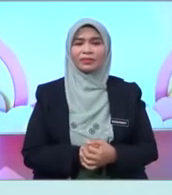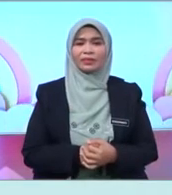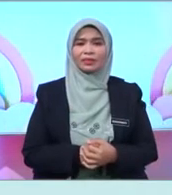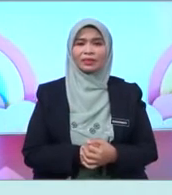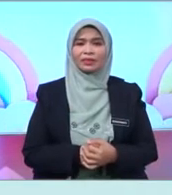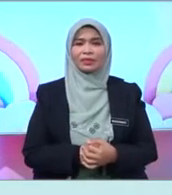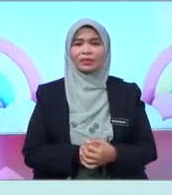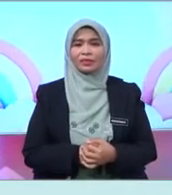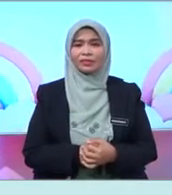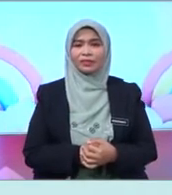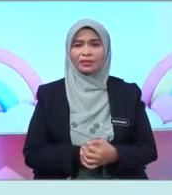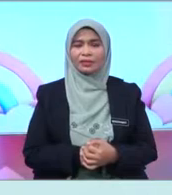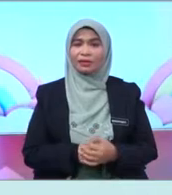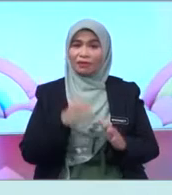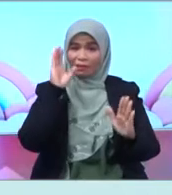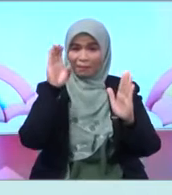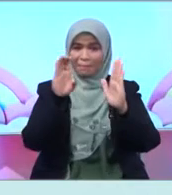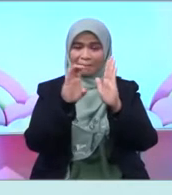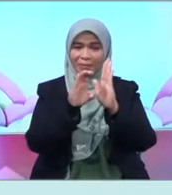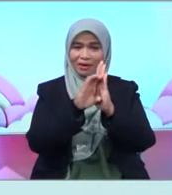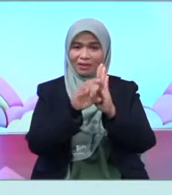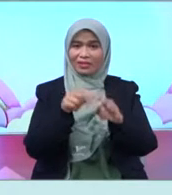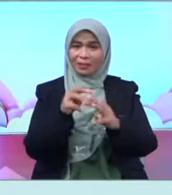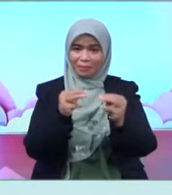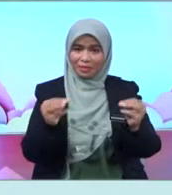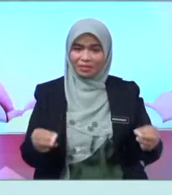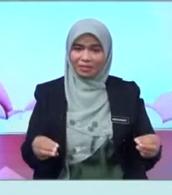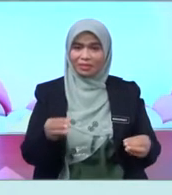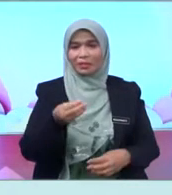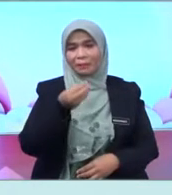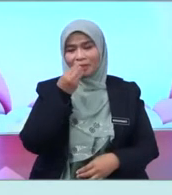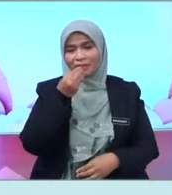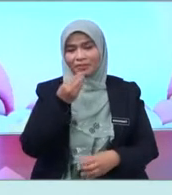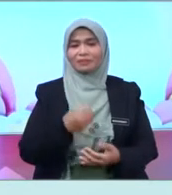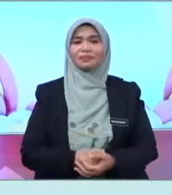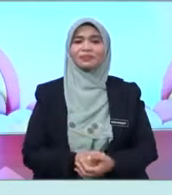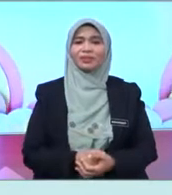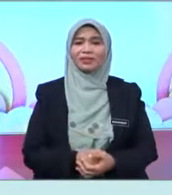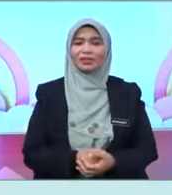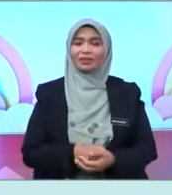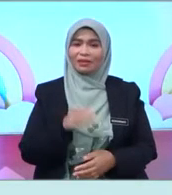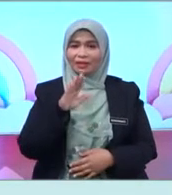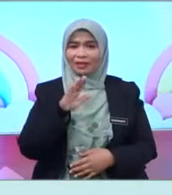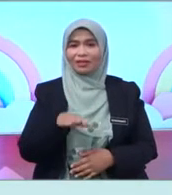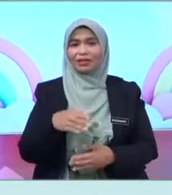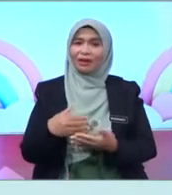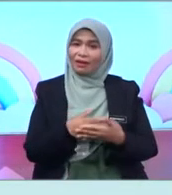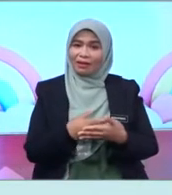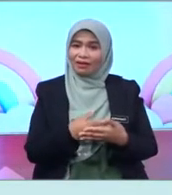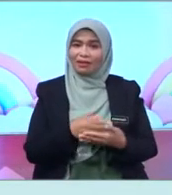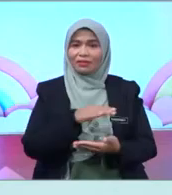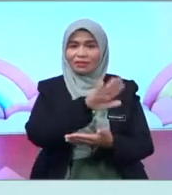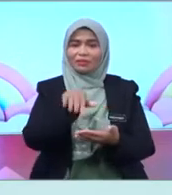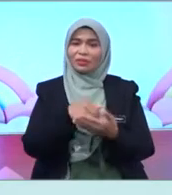itu gambar di meja makan di mainnya anak-anak sedang menyuap ke